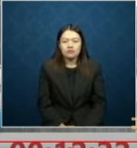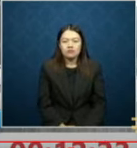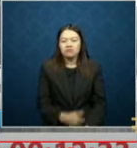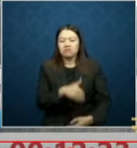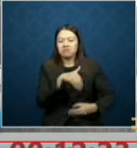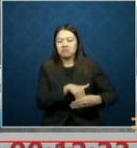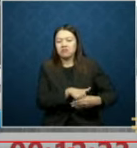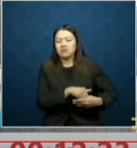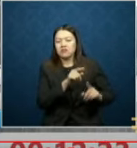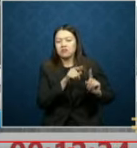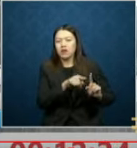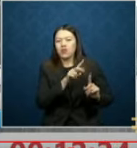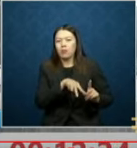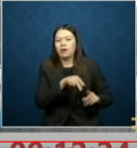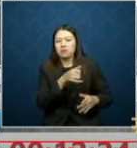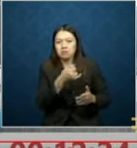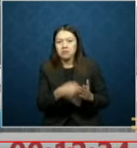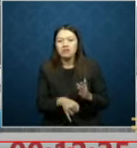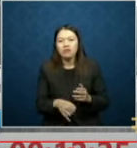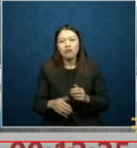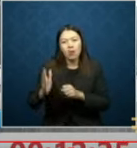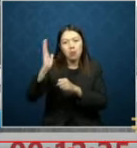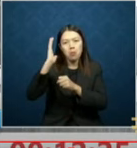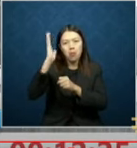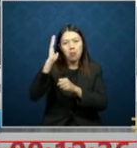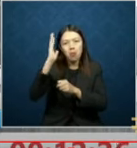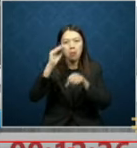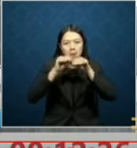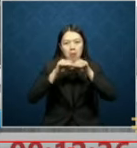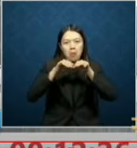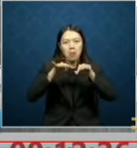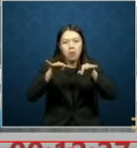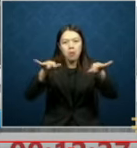1,000-2,000 ก็ยังผิดอันนี้หาเสียงโจงคึ้มเลยนะครับ